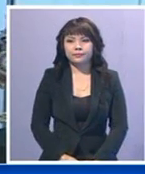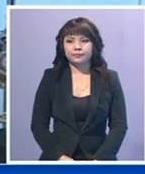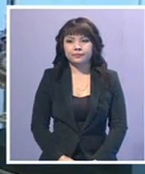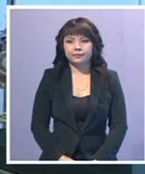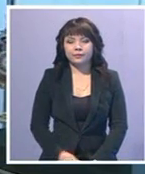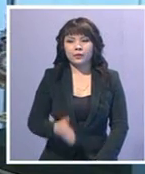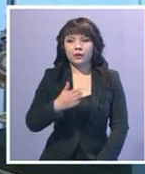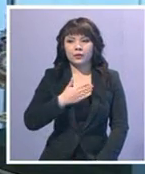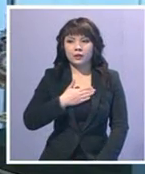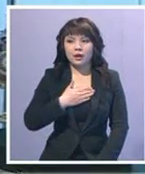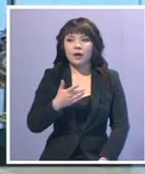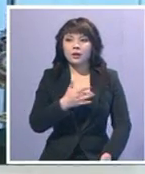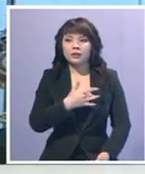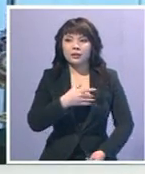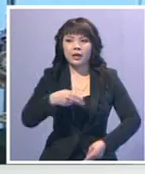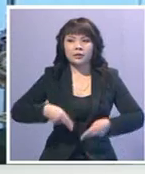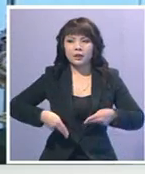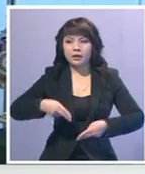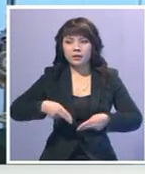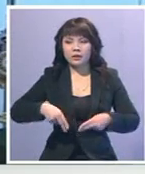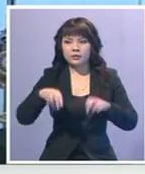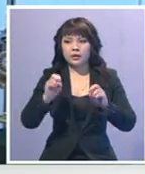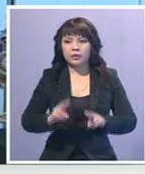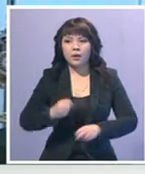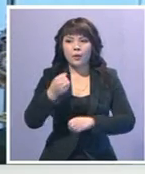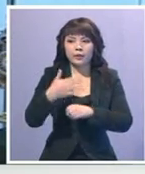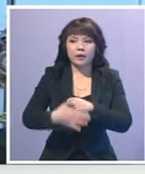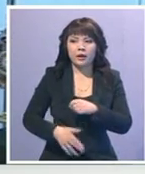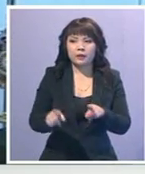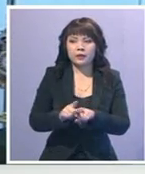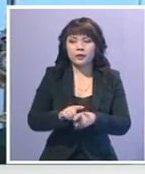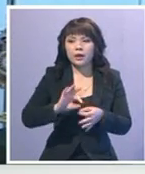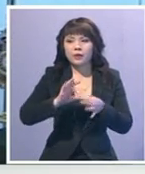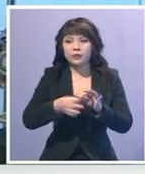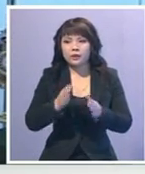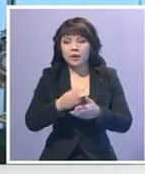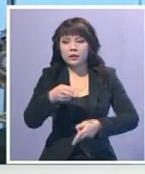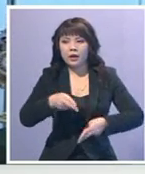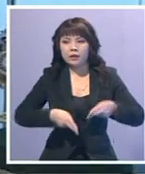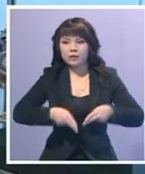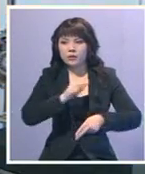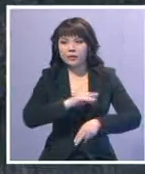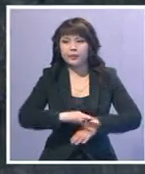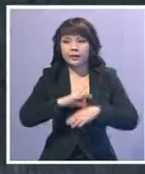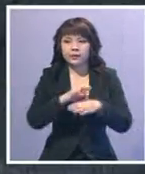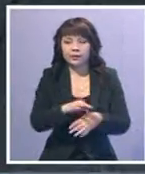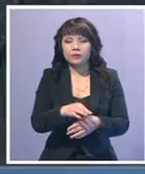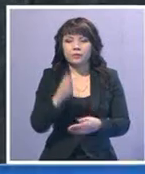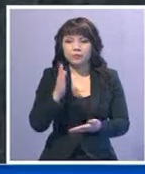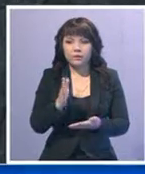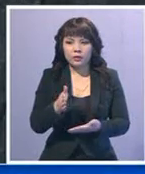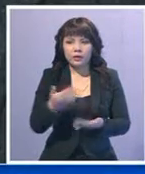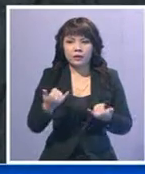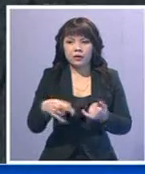Енді біздің кардиохирург орталығымызда көптеген өте күрделі операция болып жатыр.